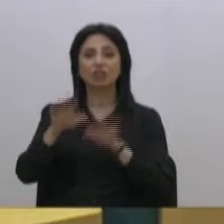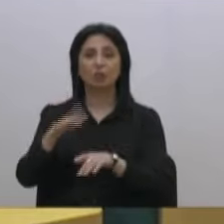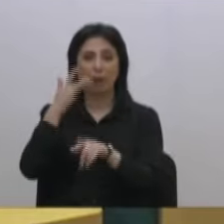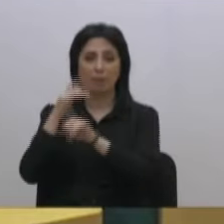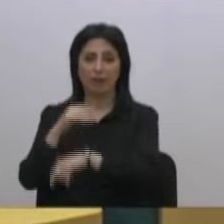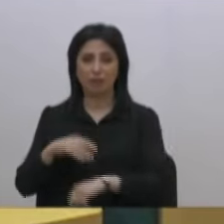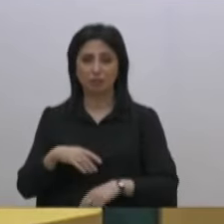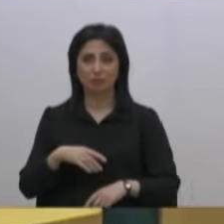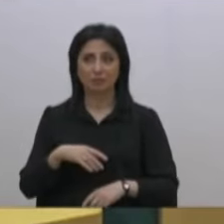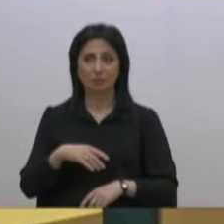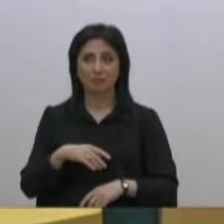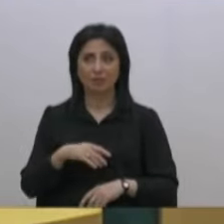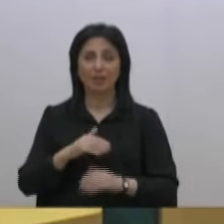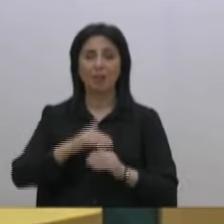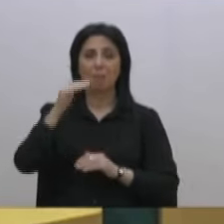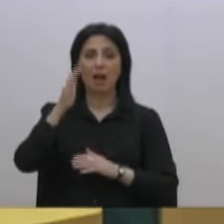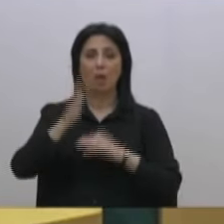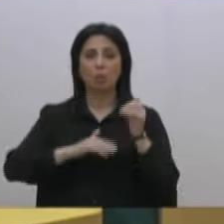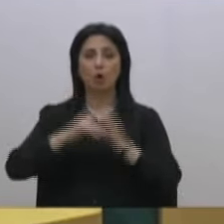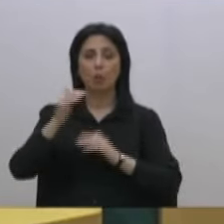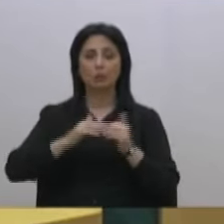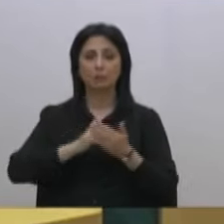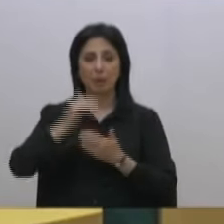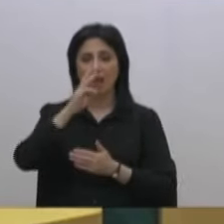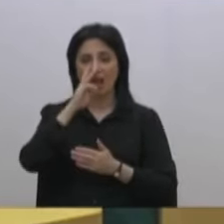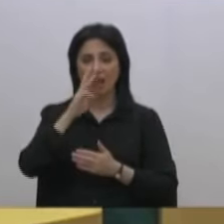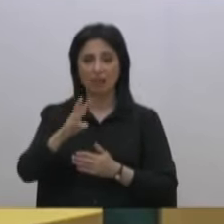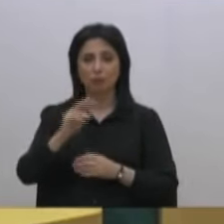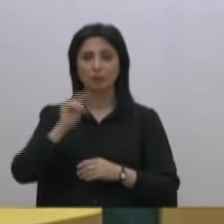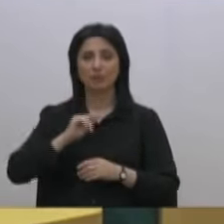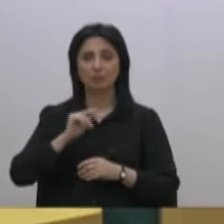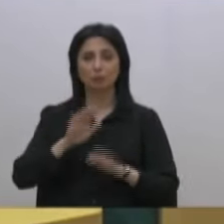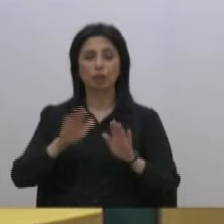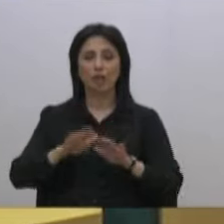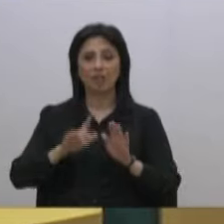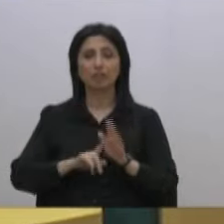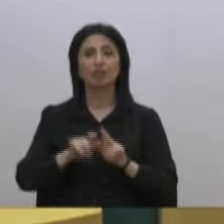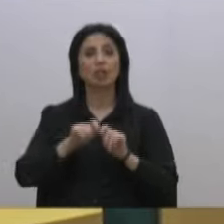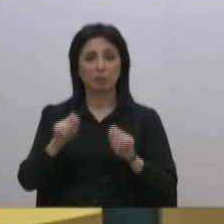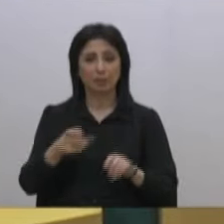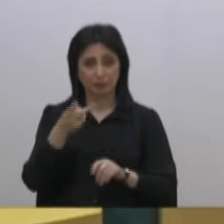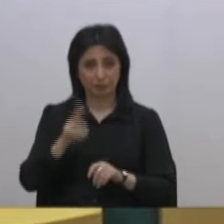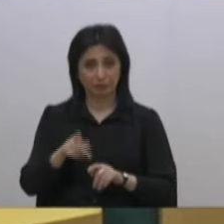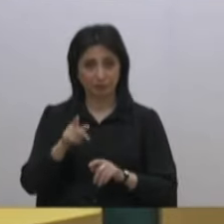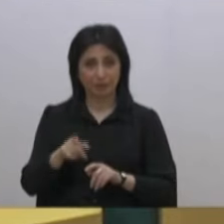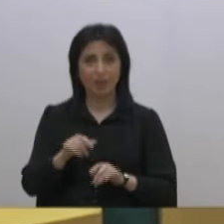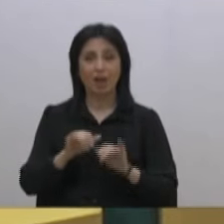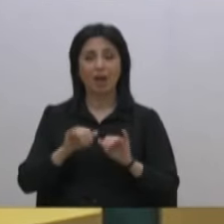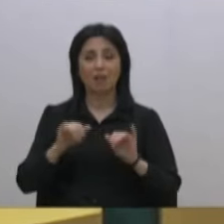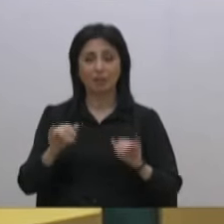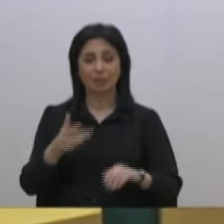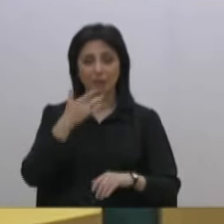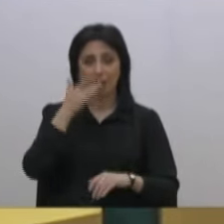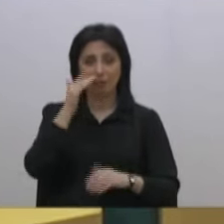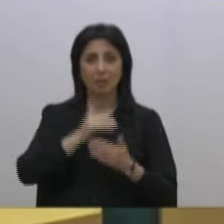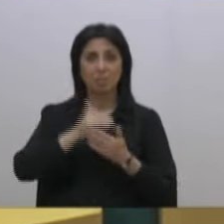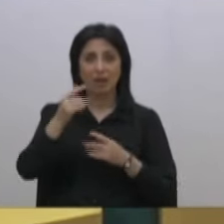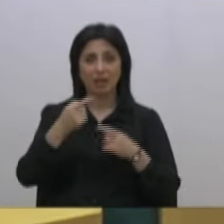იწვევს ამერიკაში მაღალპროფესიული, მაღალანაზღაურებადი სამუშაო ადგილების შექმნას. ეს ავითარებს ამერიკის